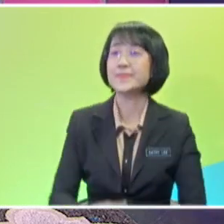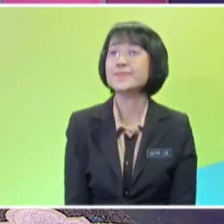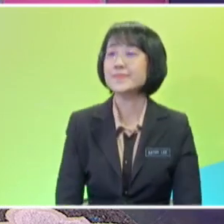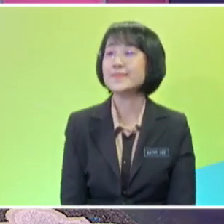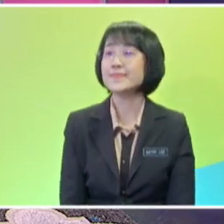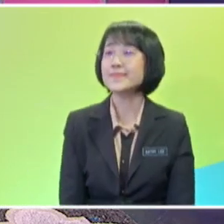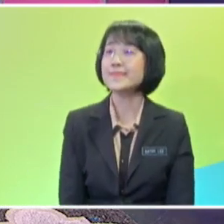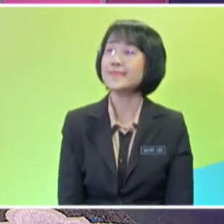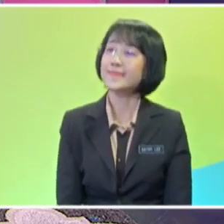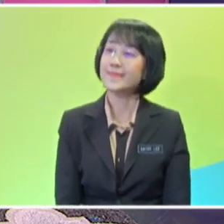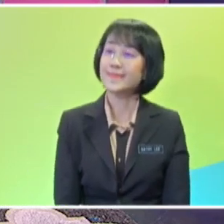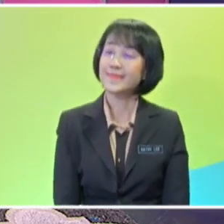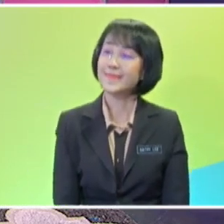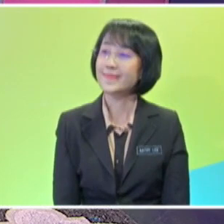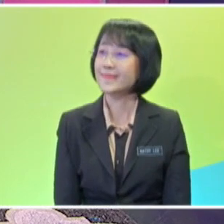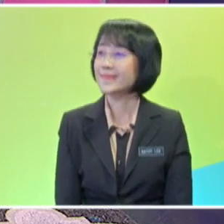lagi